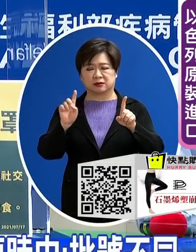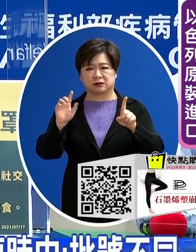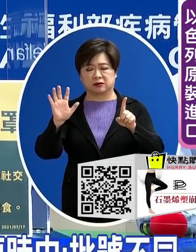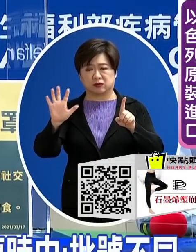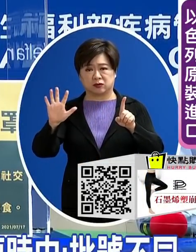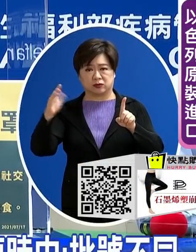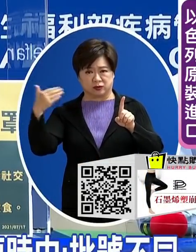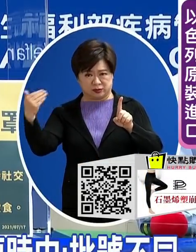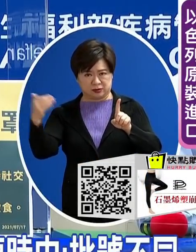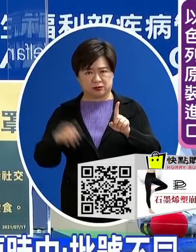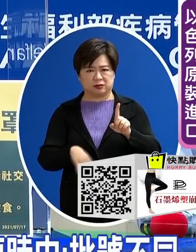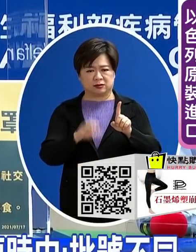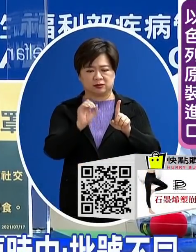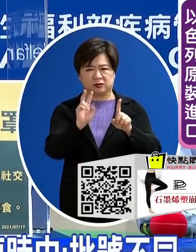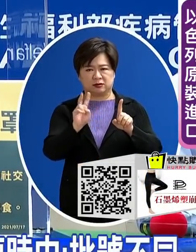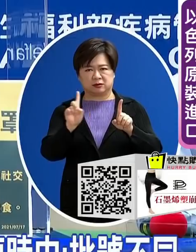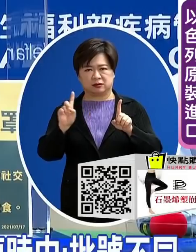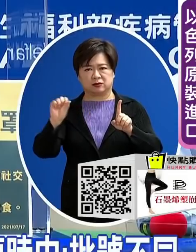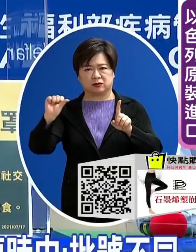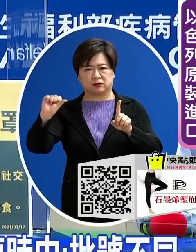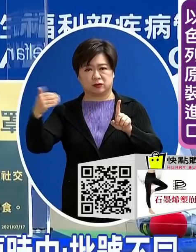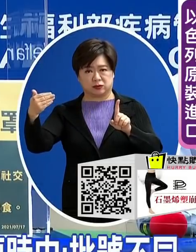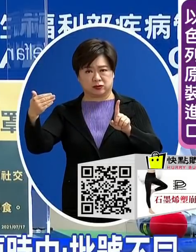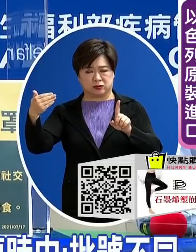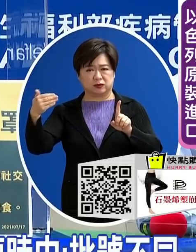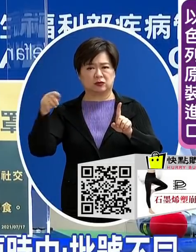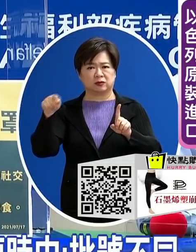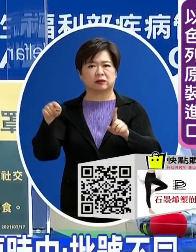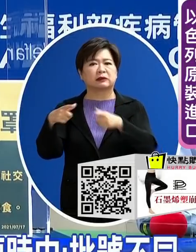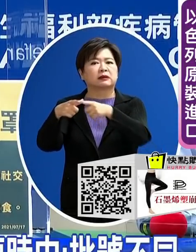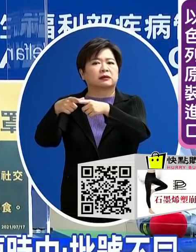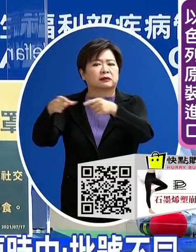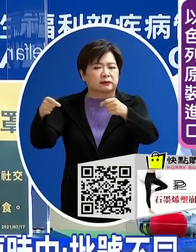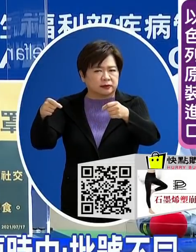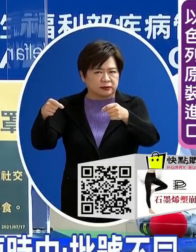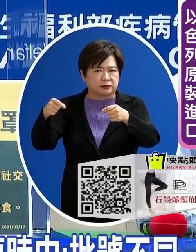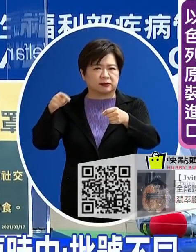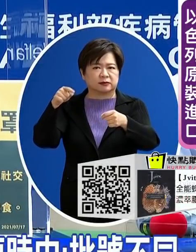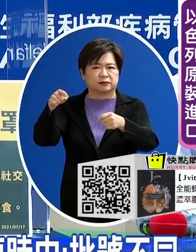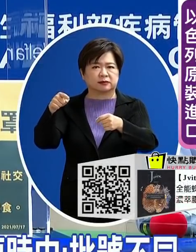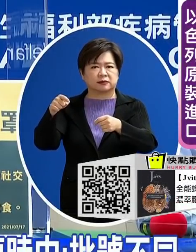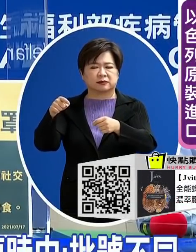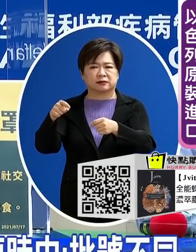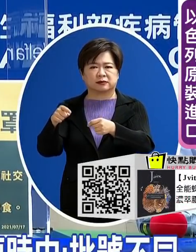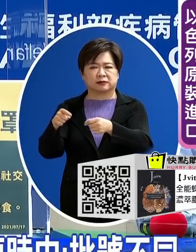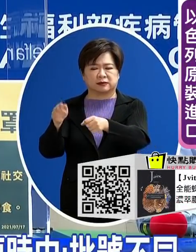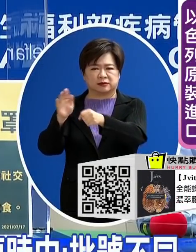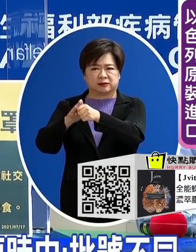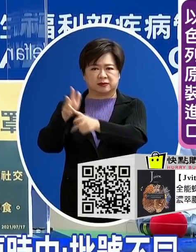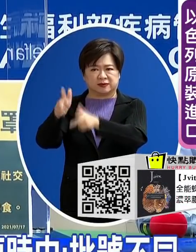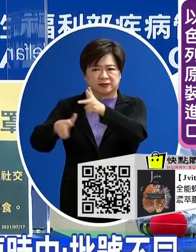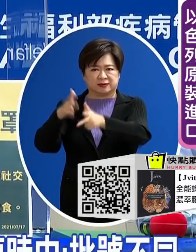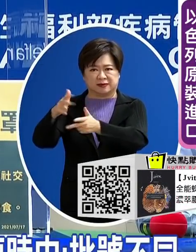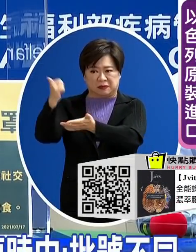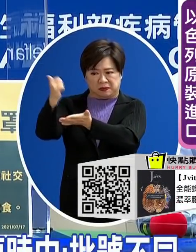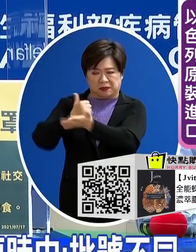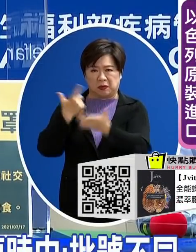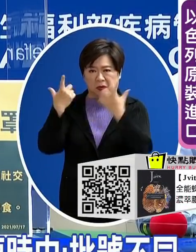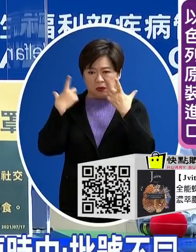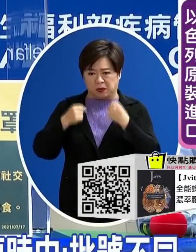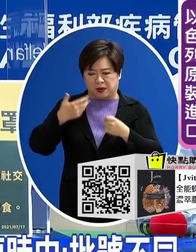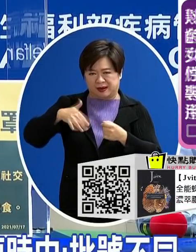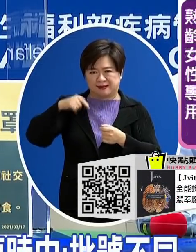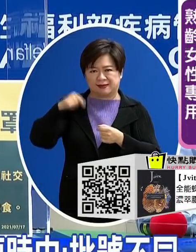102159。102159的批号，那是日本那个庄田厂里面进来原液的批号的资